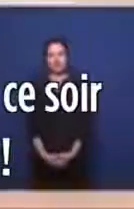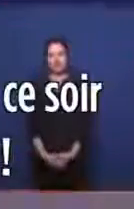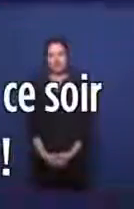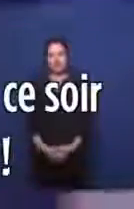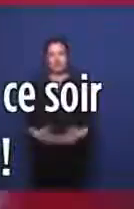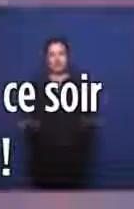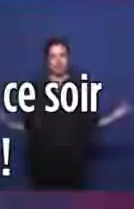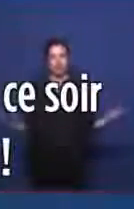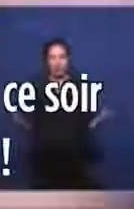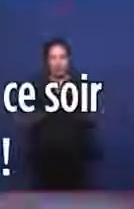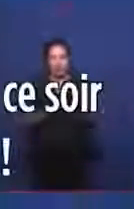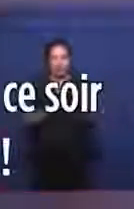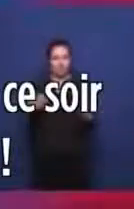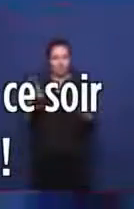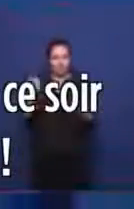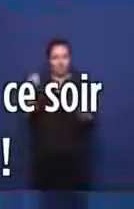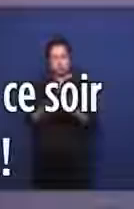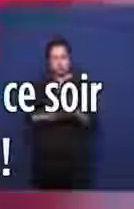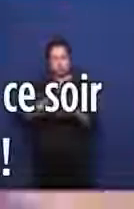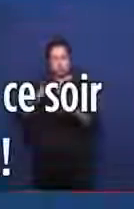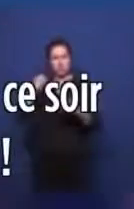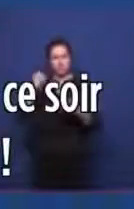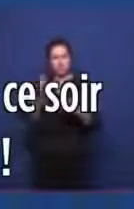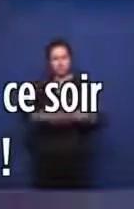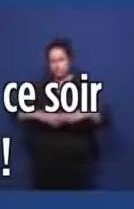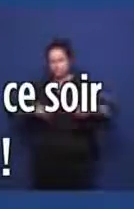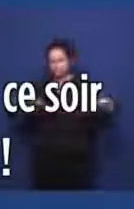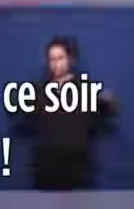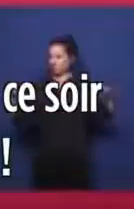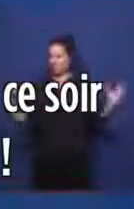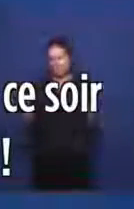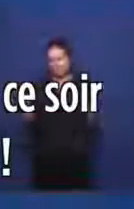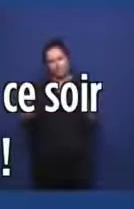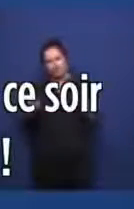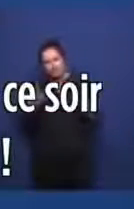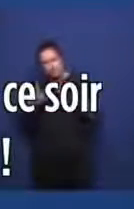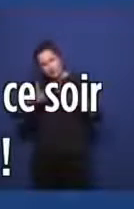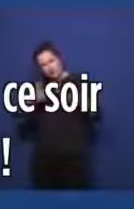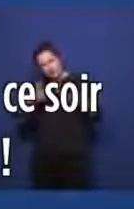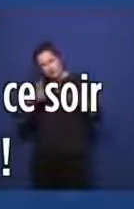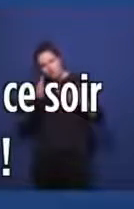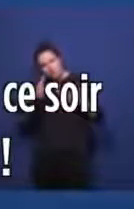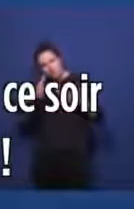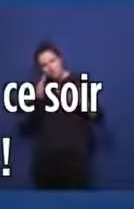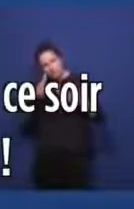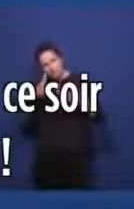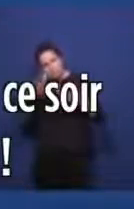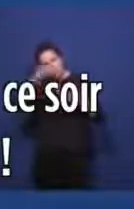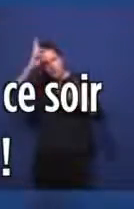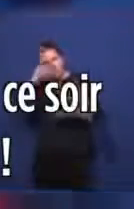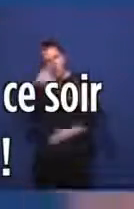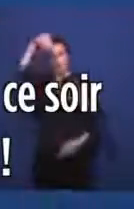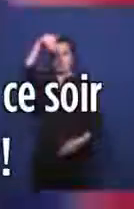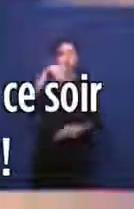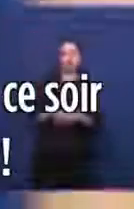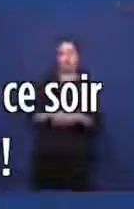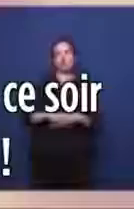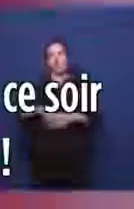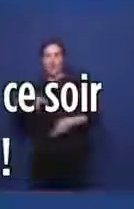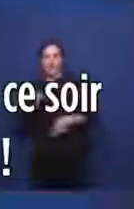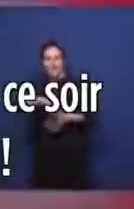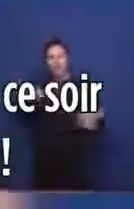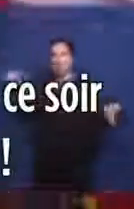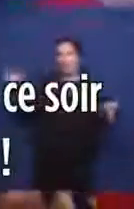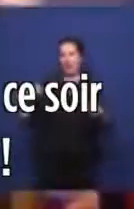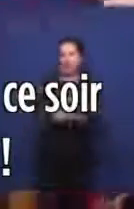Le combat pour être digne de conduire notre pays commence ce soir. Et nous le